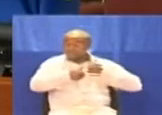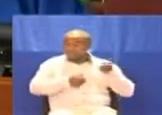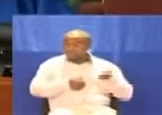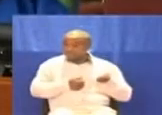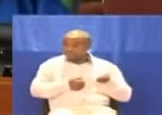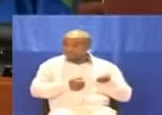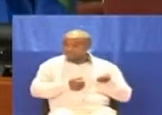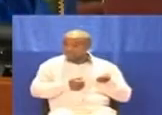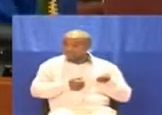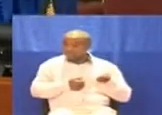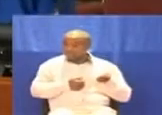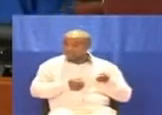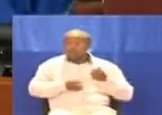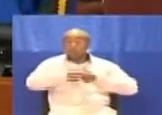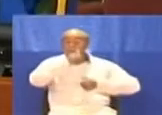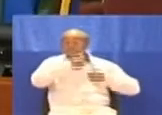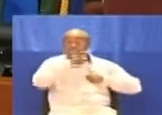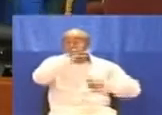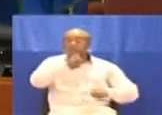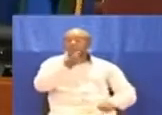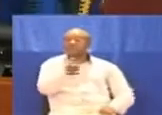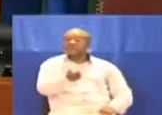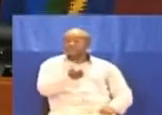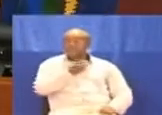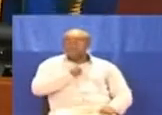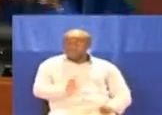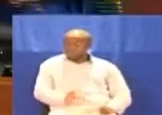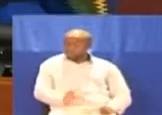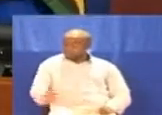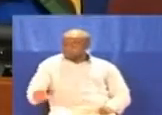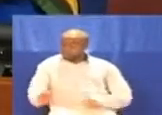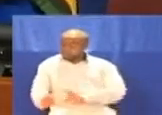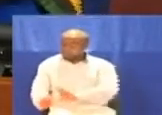shilingi, unashindana na watu ambao wamekata mafungu ya uhakika.